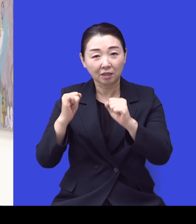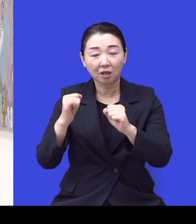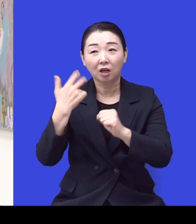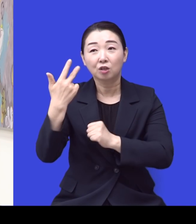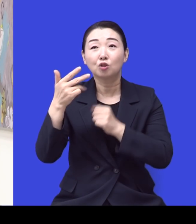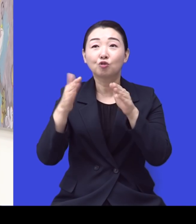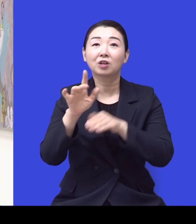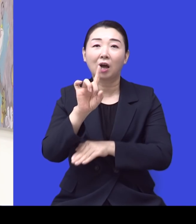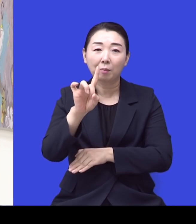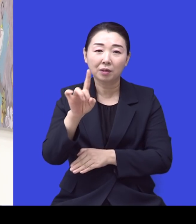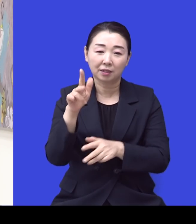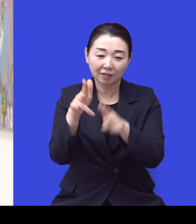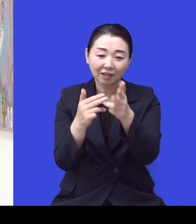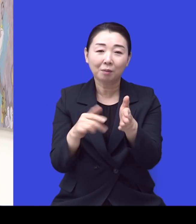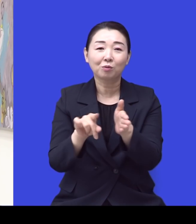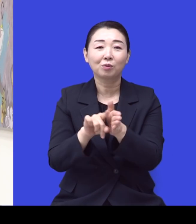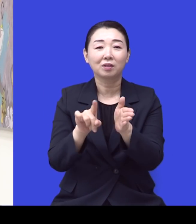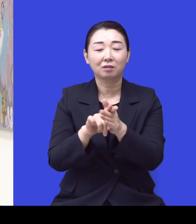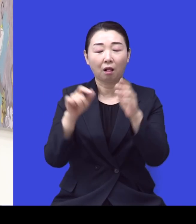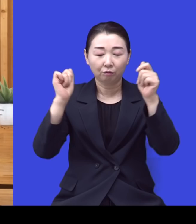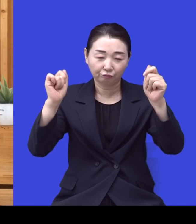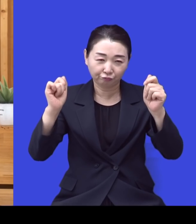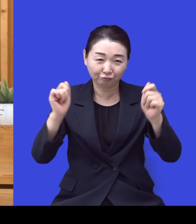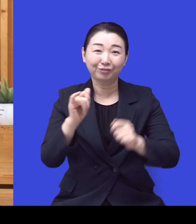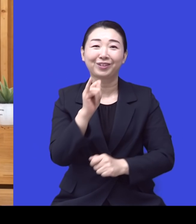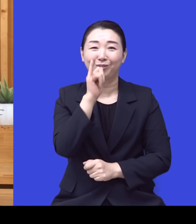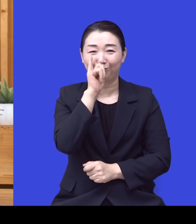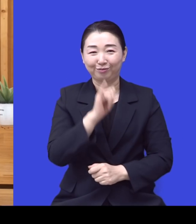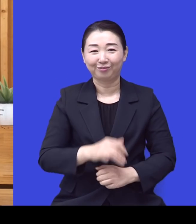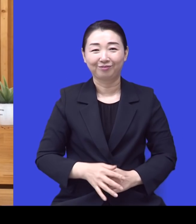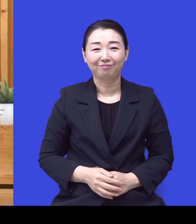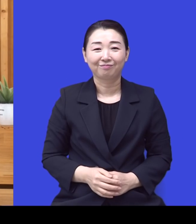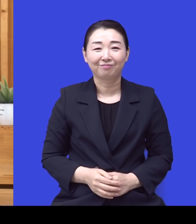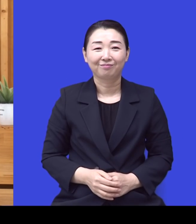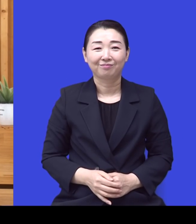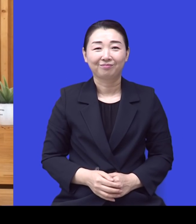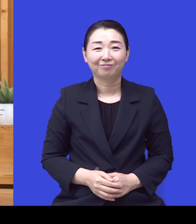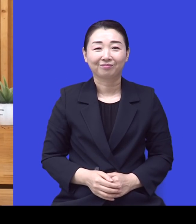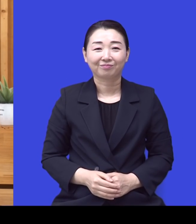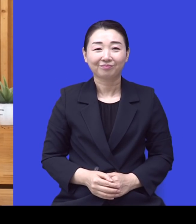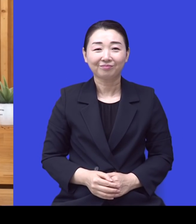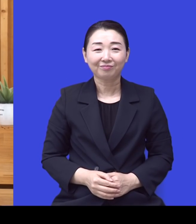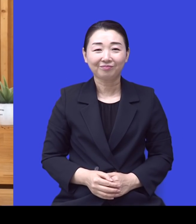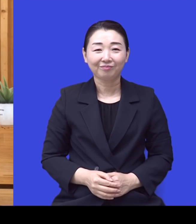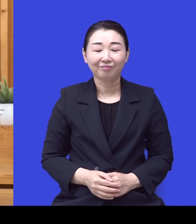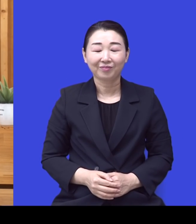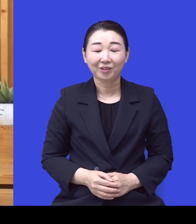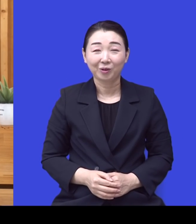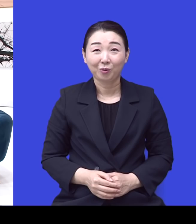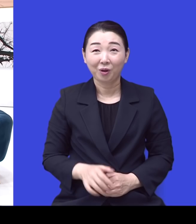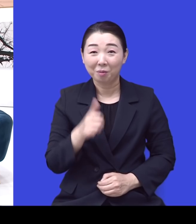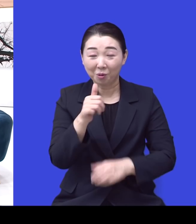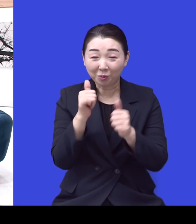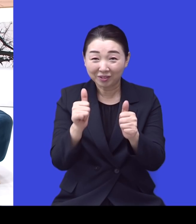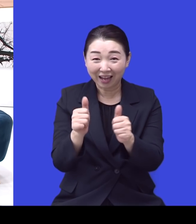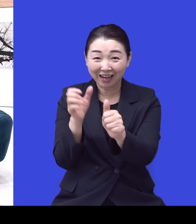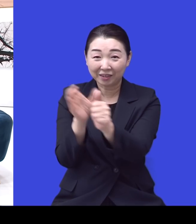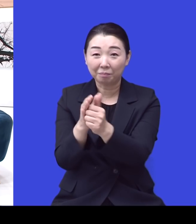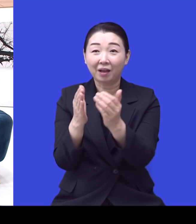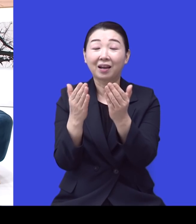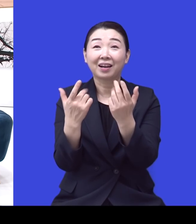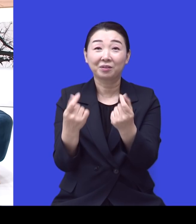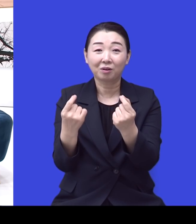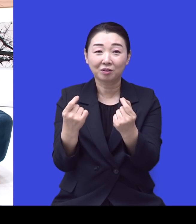그 사업을 위해서 구슬할 정도로. 예. 그러니까 고문 변호사 두듯이 아예 그냥 네, 집에 그렇습니다.